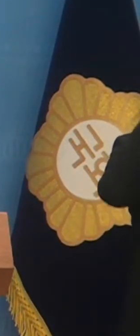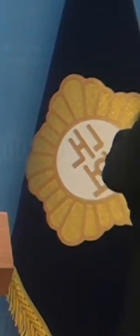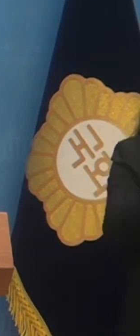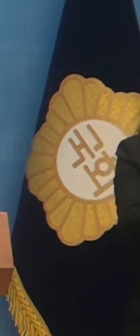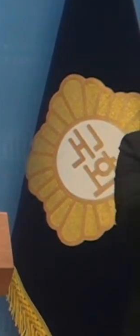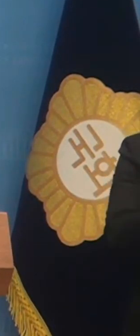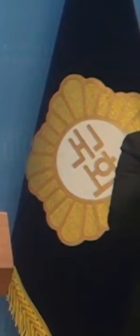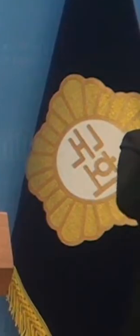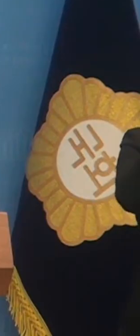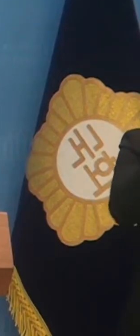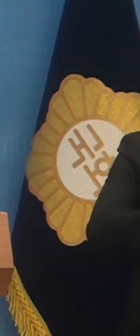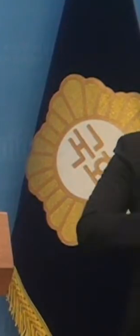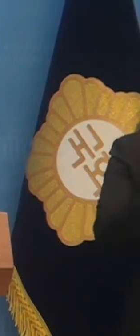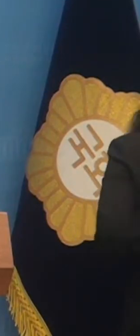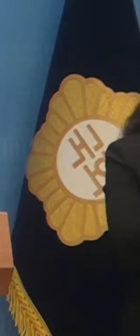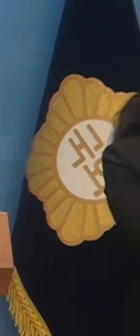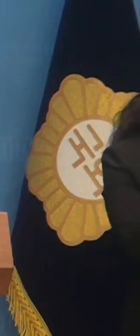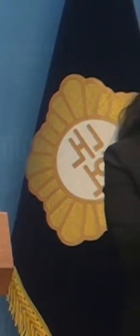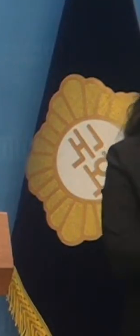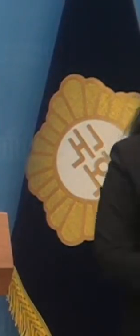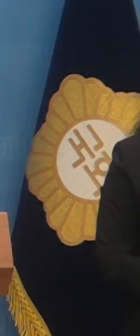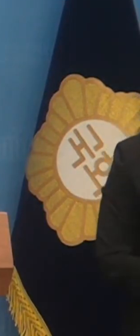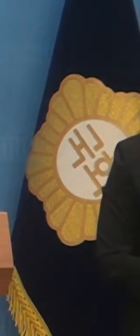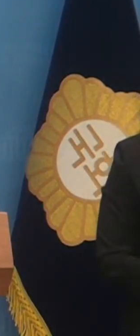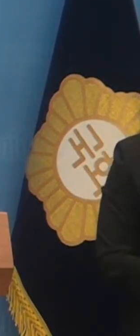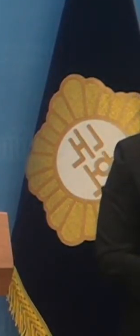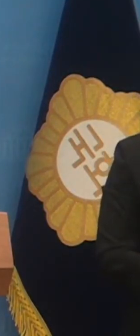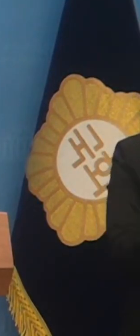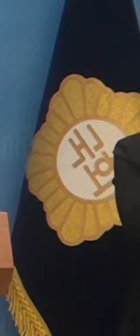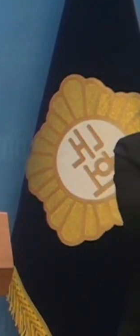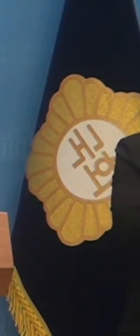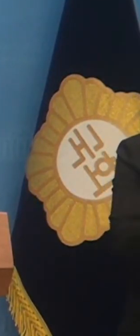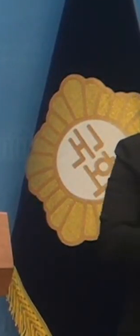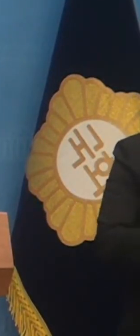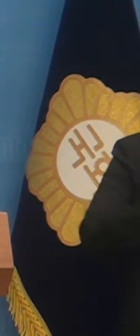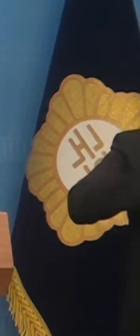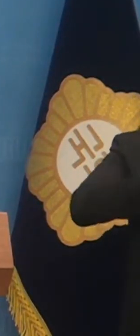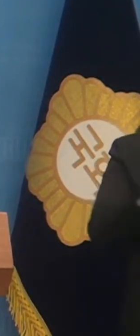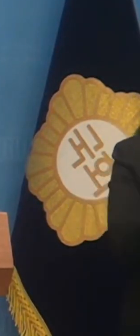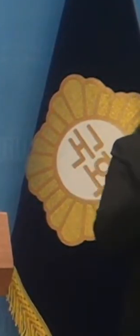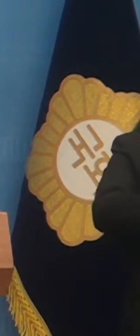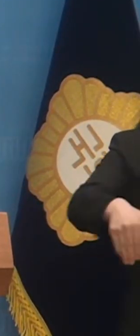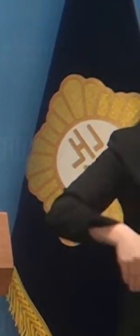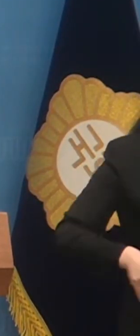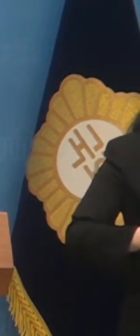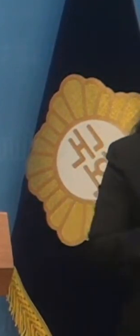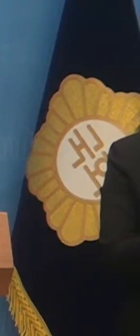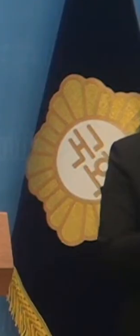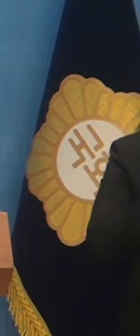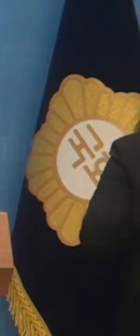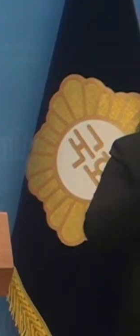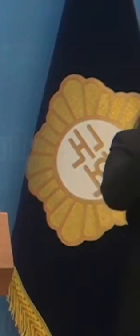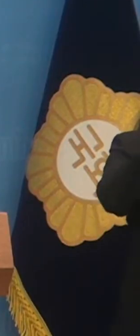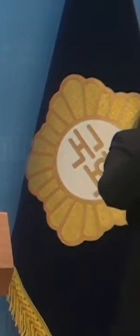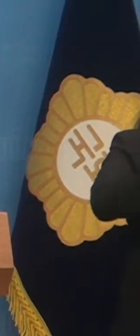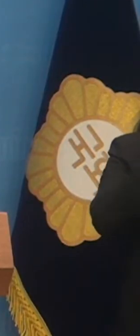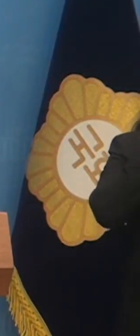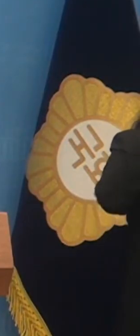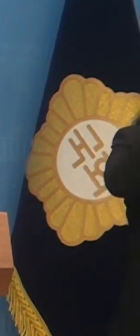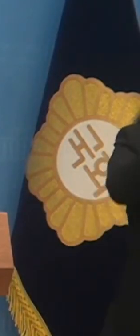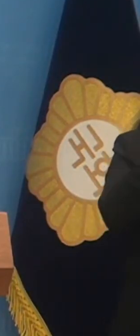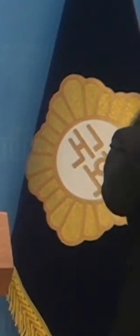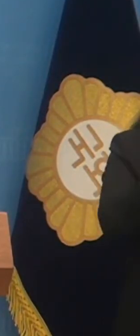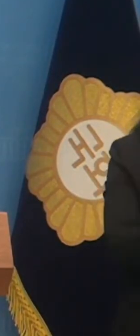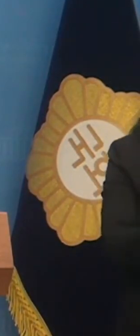통보에 윤석열이 거부 의사를 밝히고 있습니다. 이른바 정치적 중립성 운운하며 대선 이후에 조사를